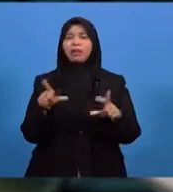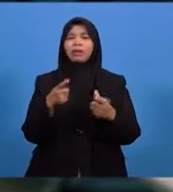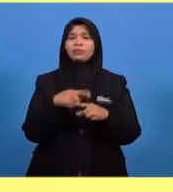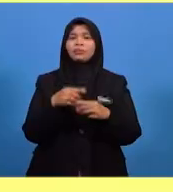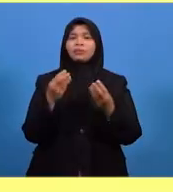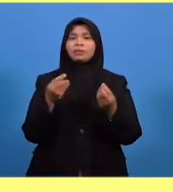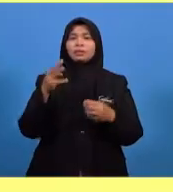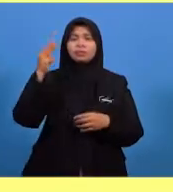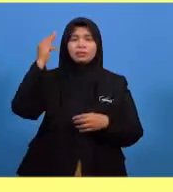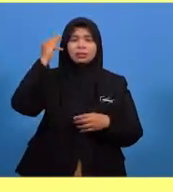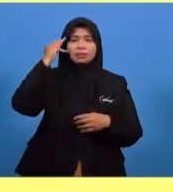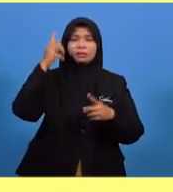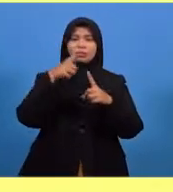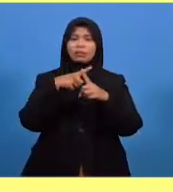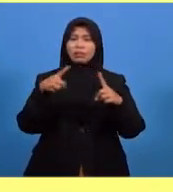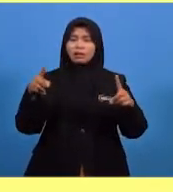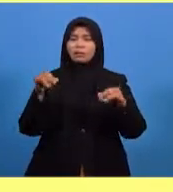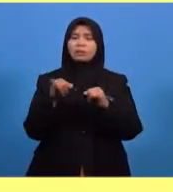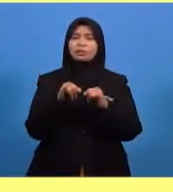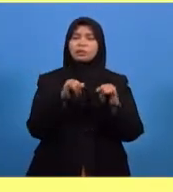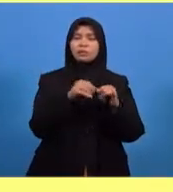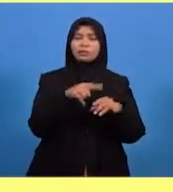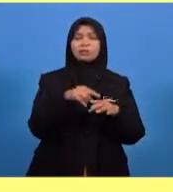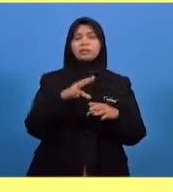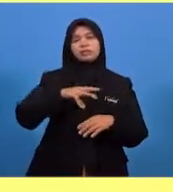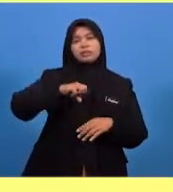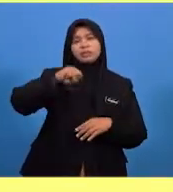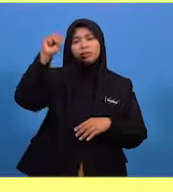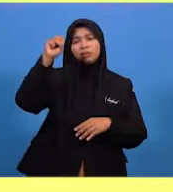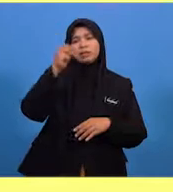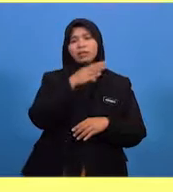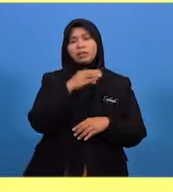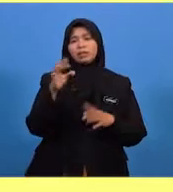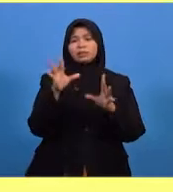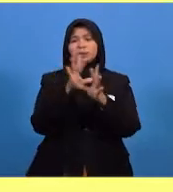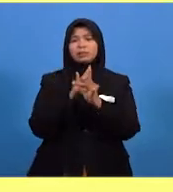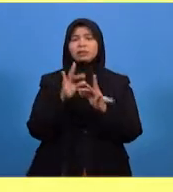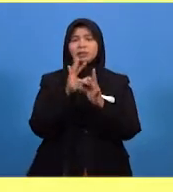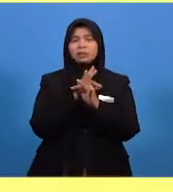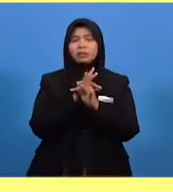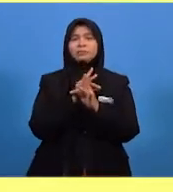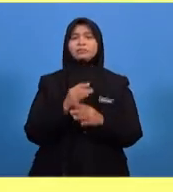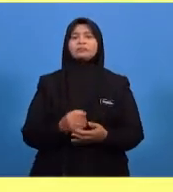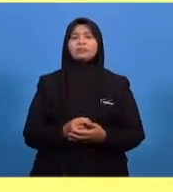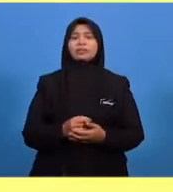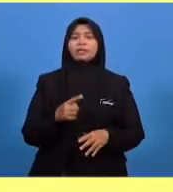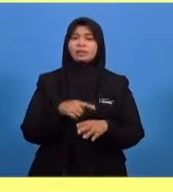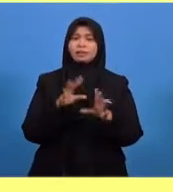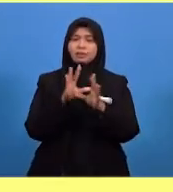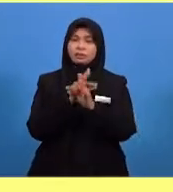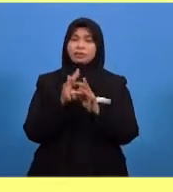Melayu tetapi juga di Sabah dan Serawak di